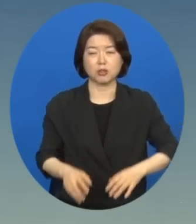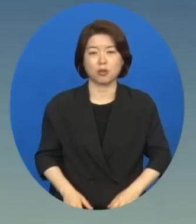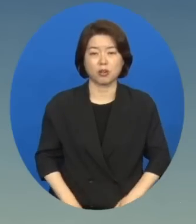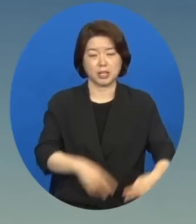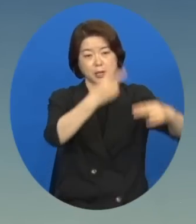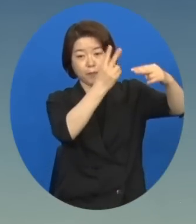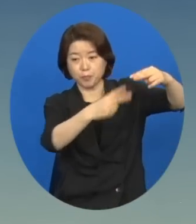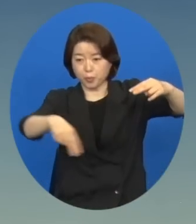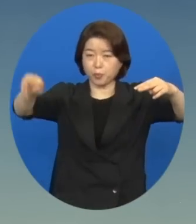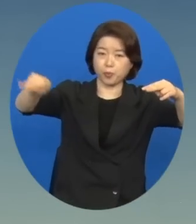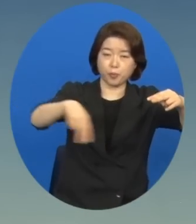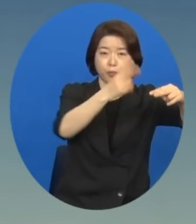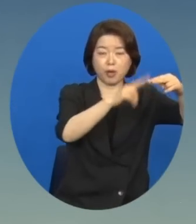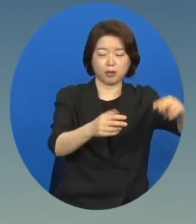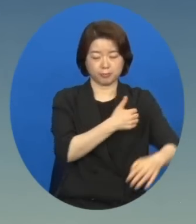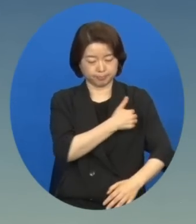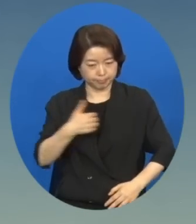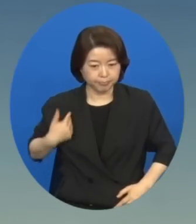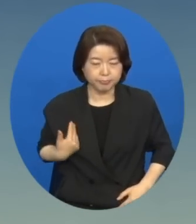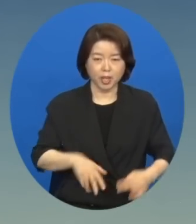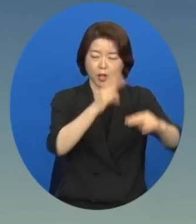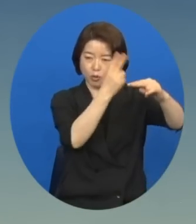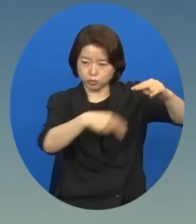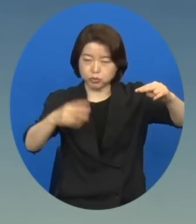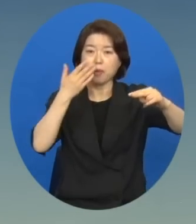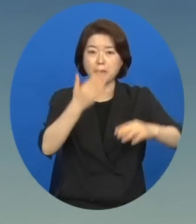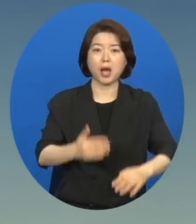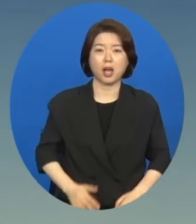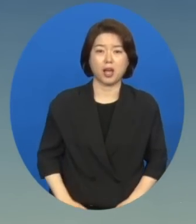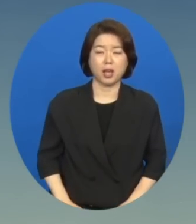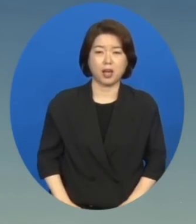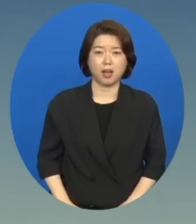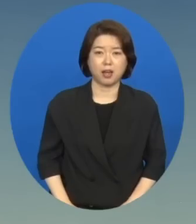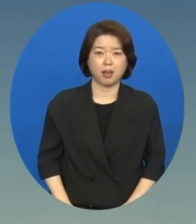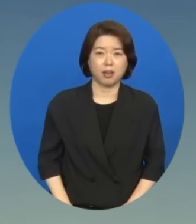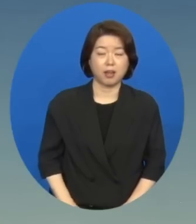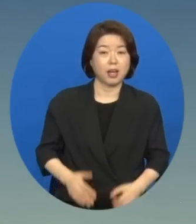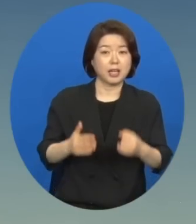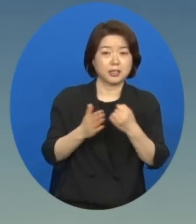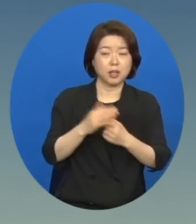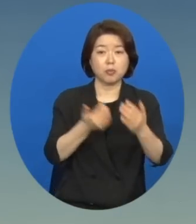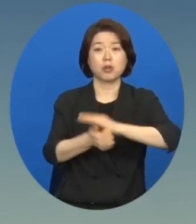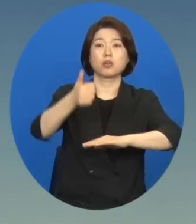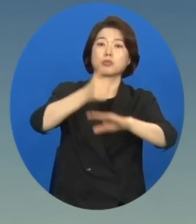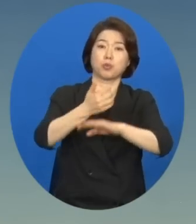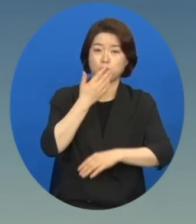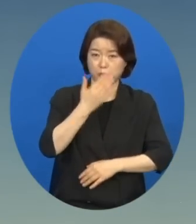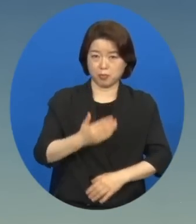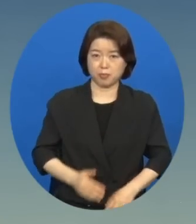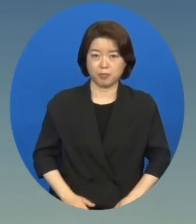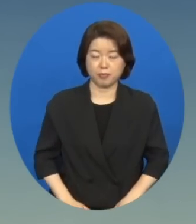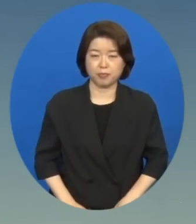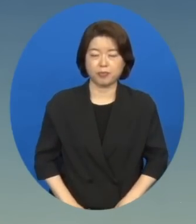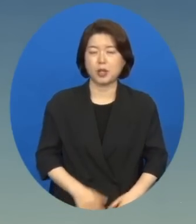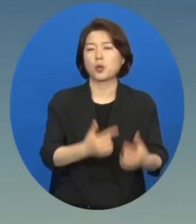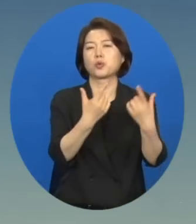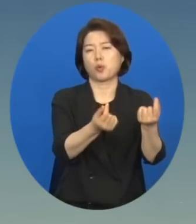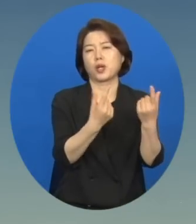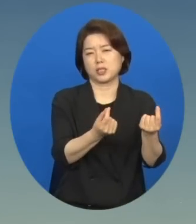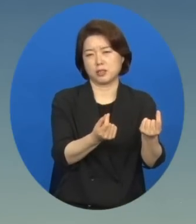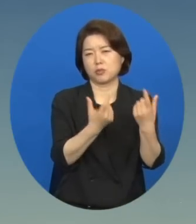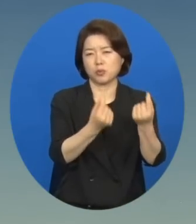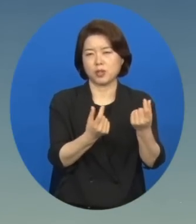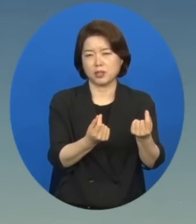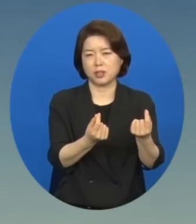고개사가 자신 있게 고개를 부릴 수 있는 거예요. 그러니까 성공할 수 있는 거예요. 마찬가지예요,